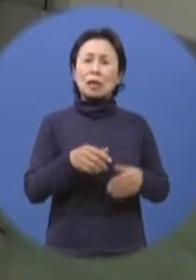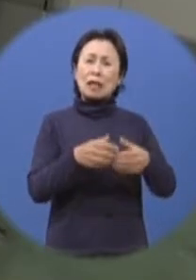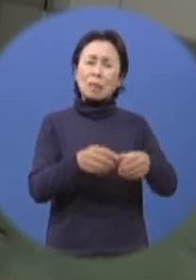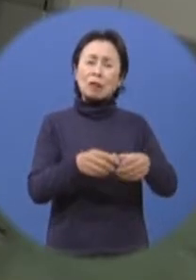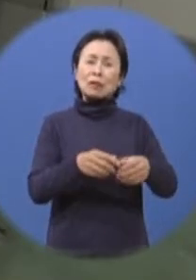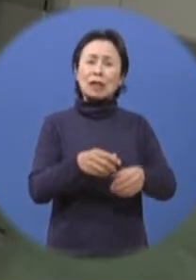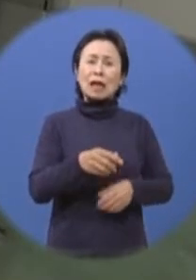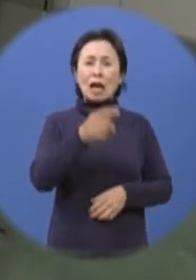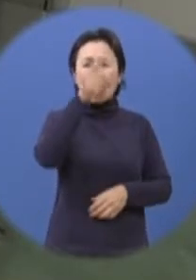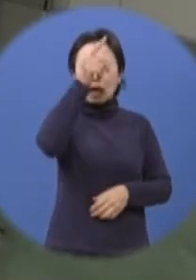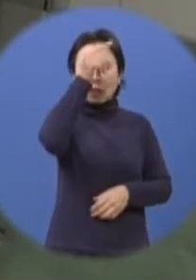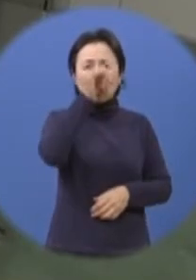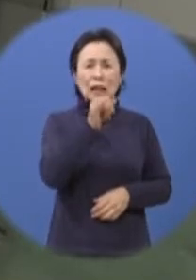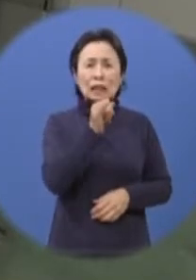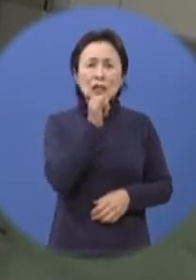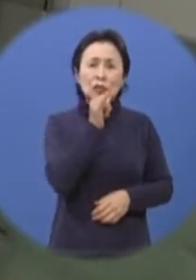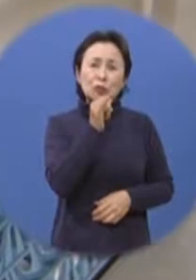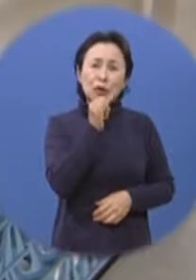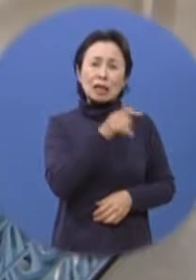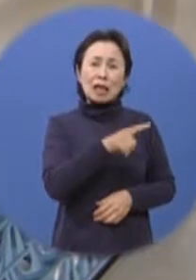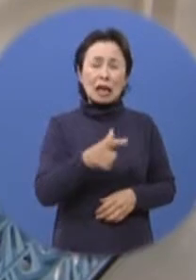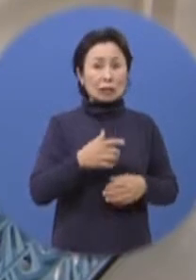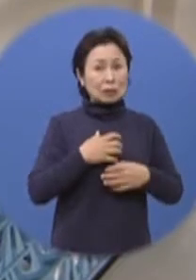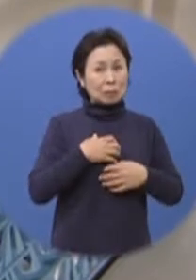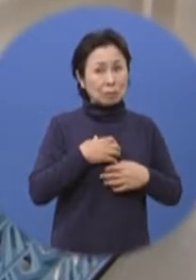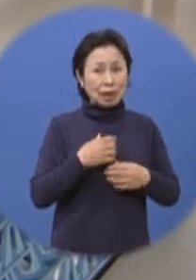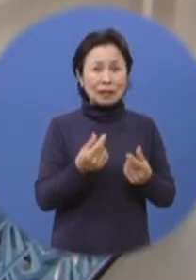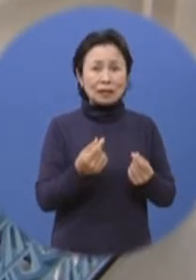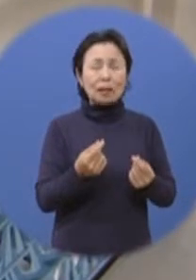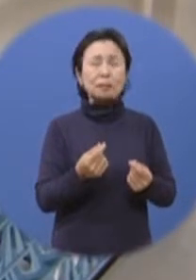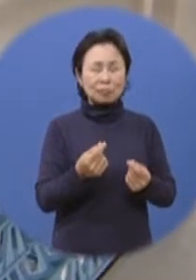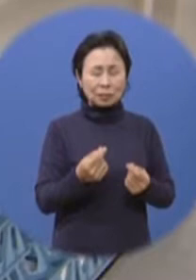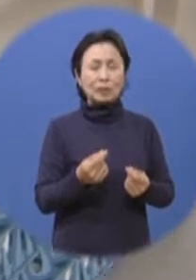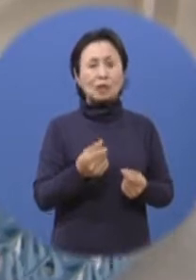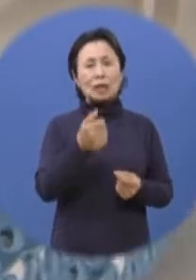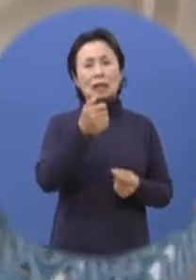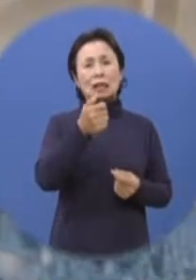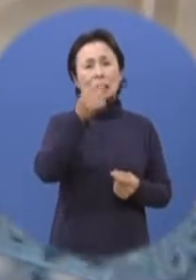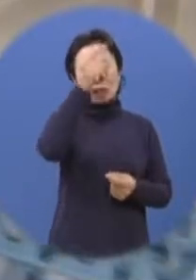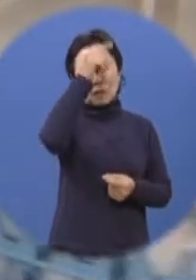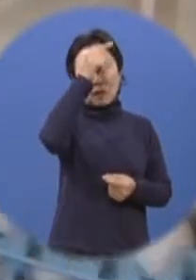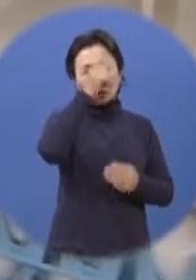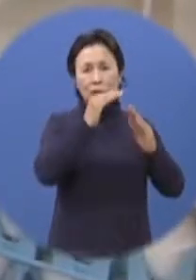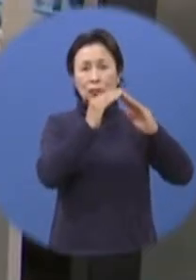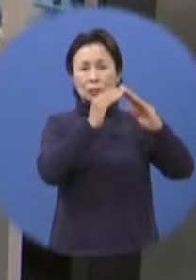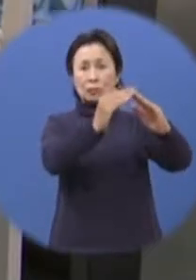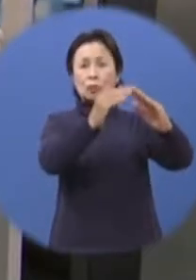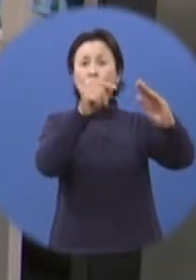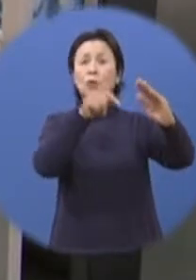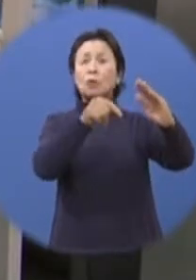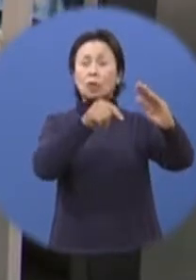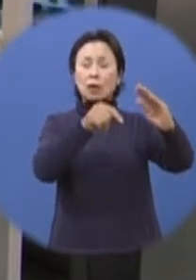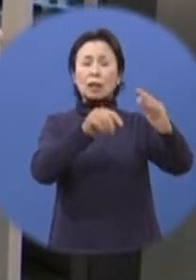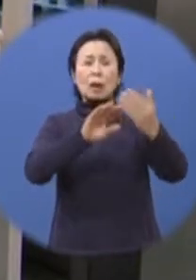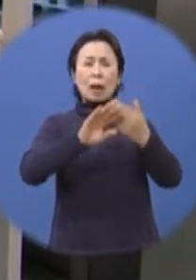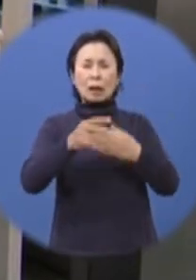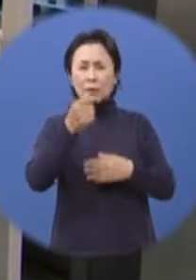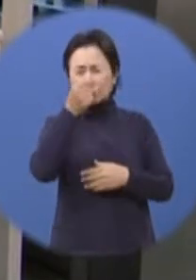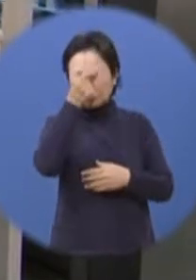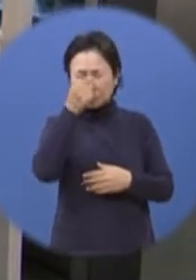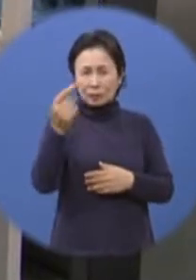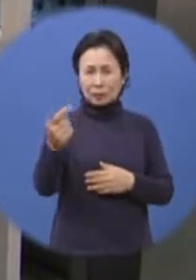その辺の工夫もなさってるわけですなどこれをね経営者がねはい開帳が入れない